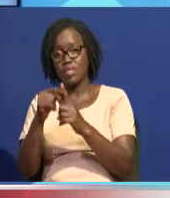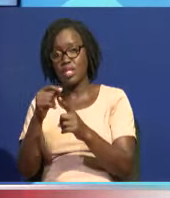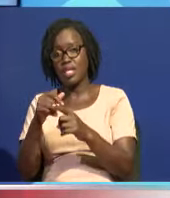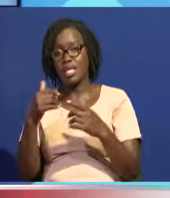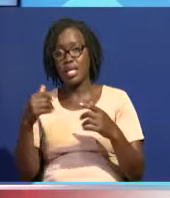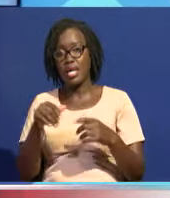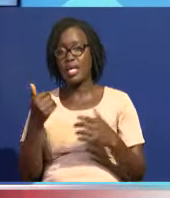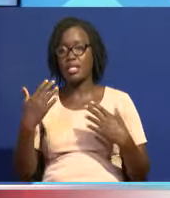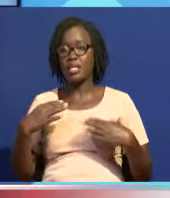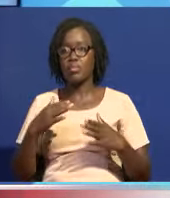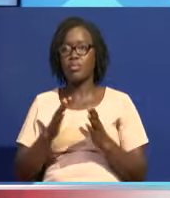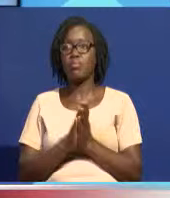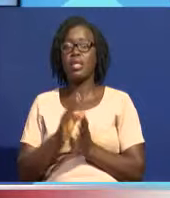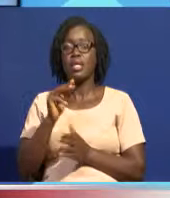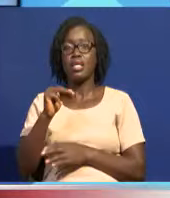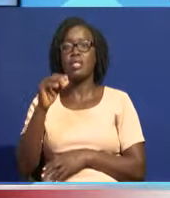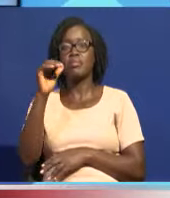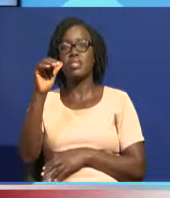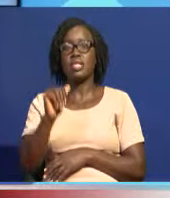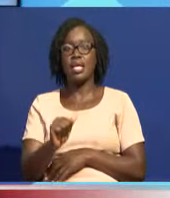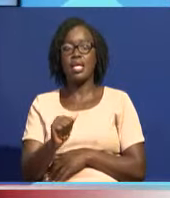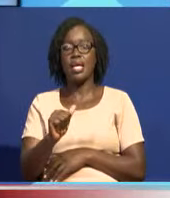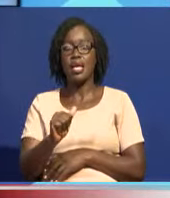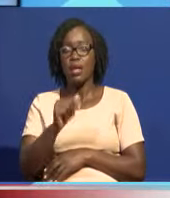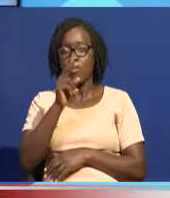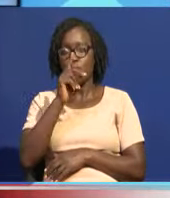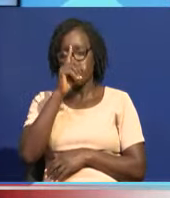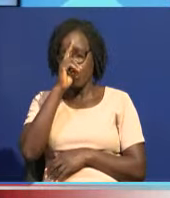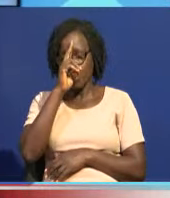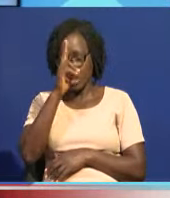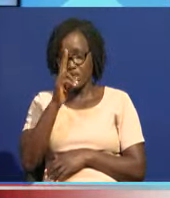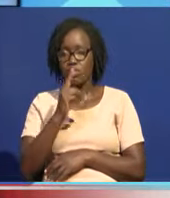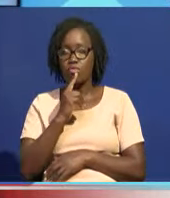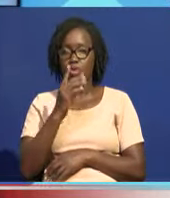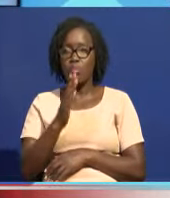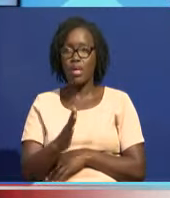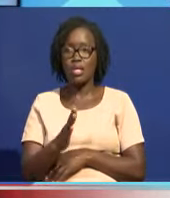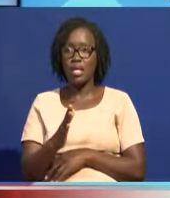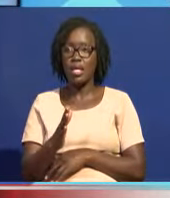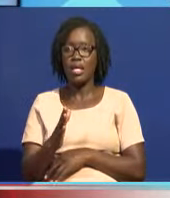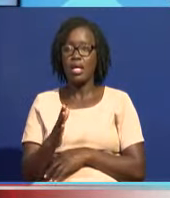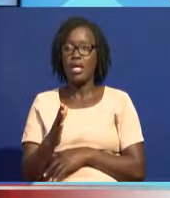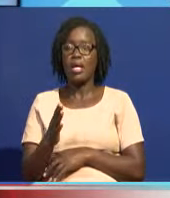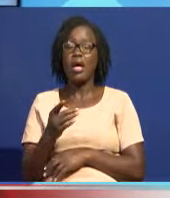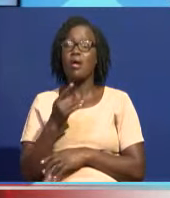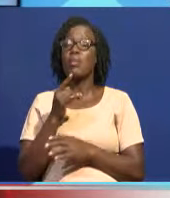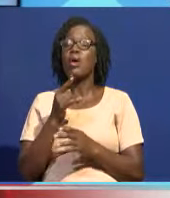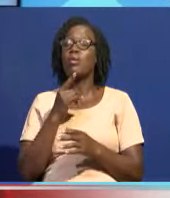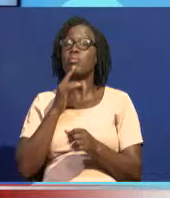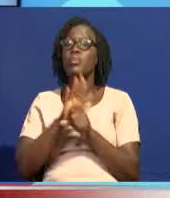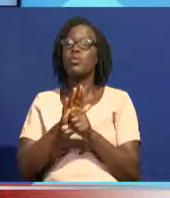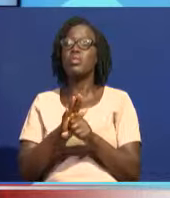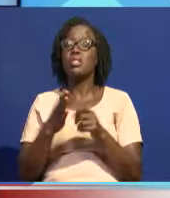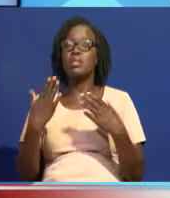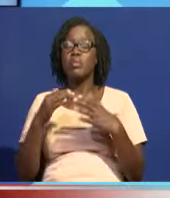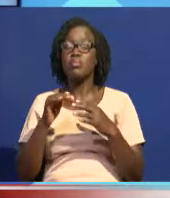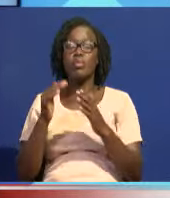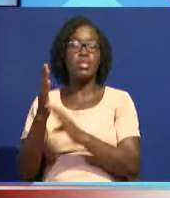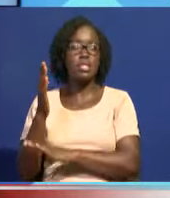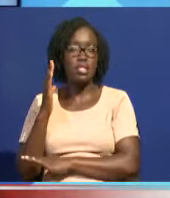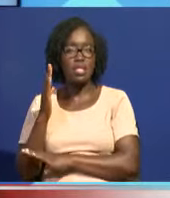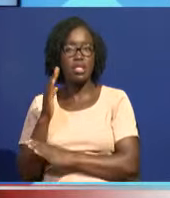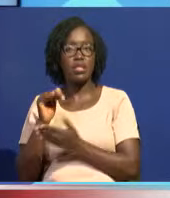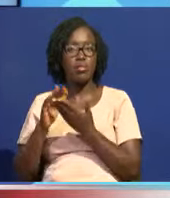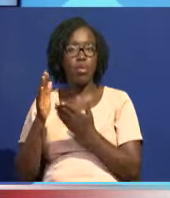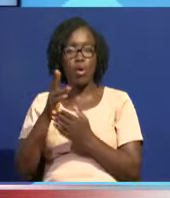kadhaa akiwemo mwakilishi wadi mmoja. Kamanda wa polisi eneo hilo Thomas Ototo, hata hivyo, amewahakikishia kazi usalama baada ya